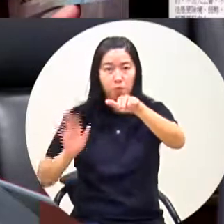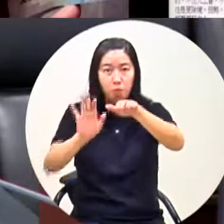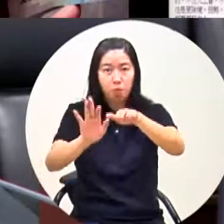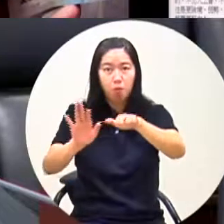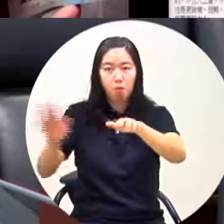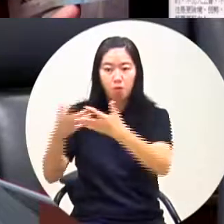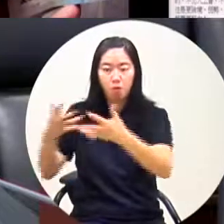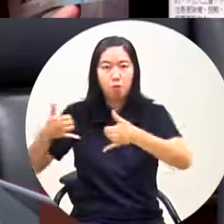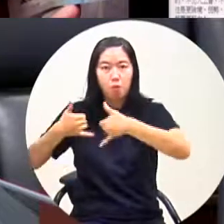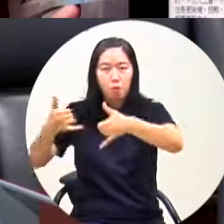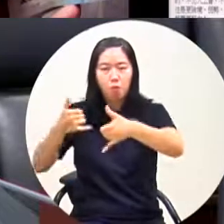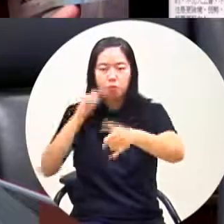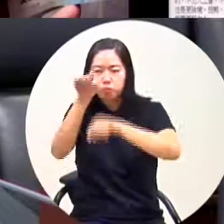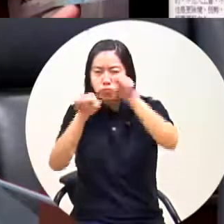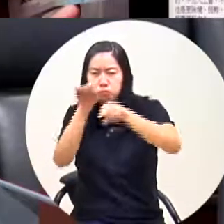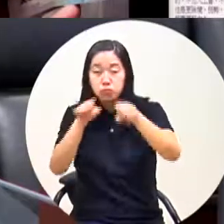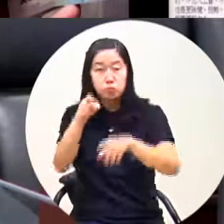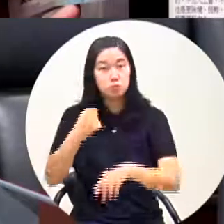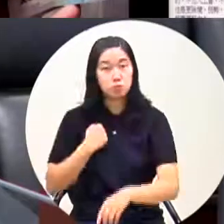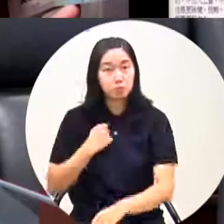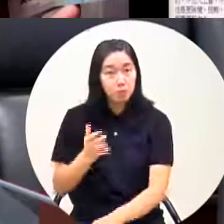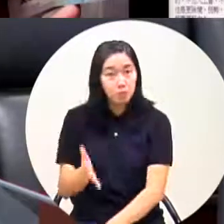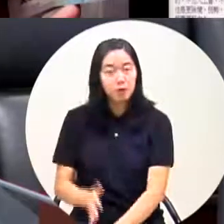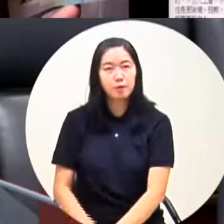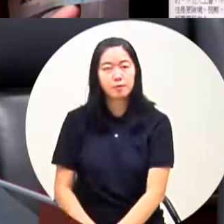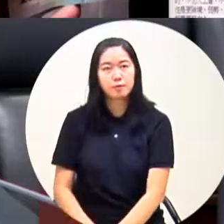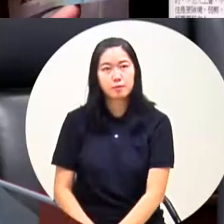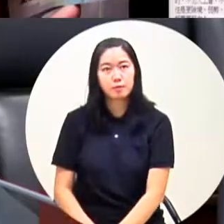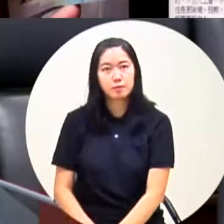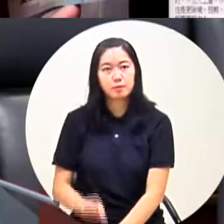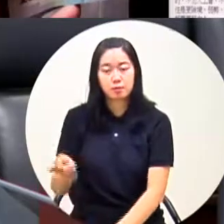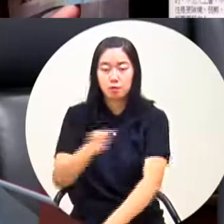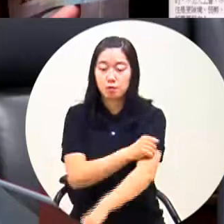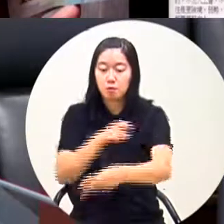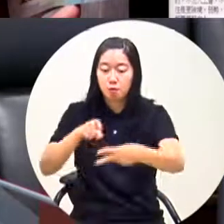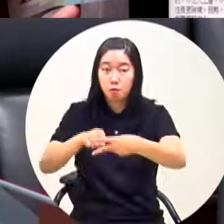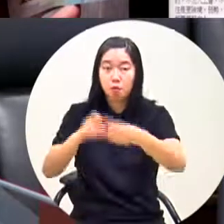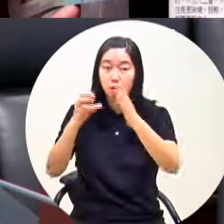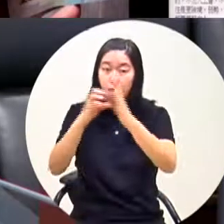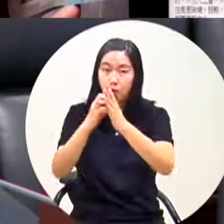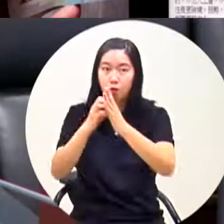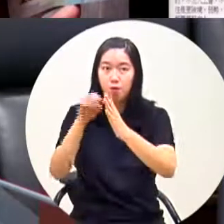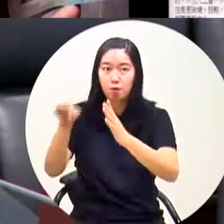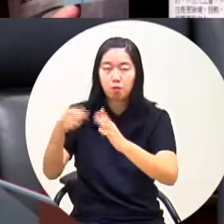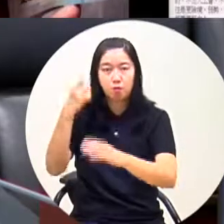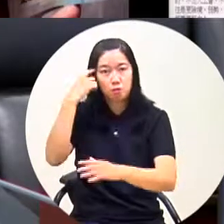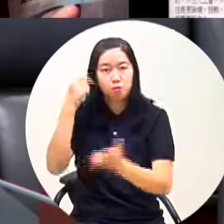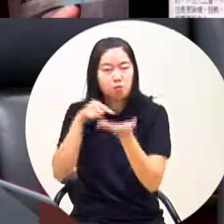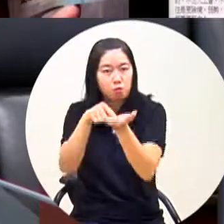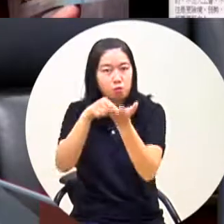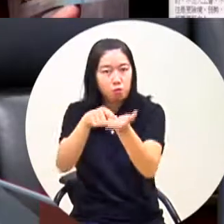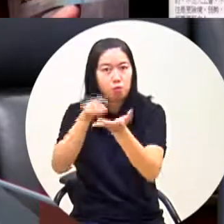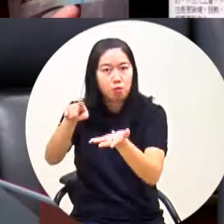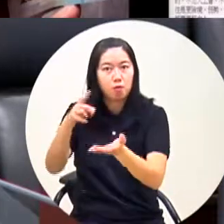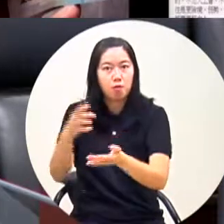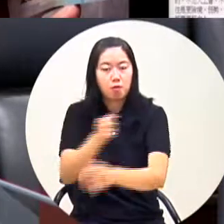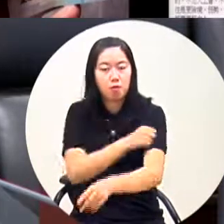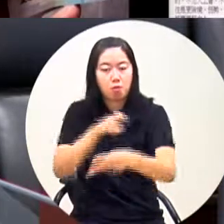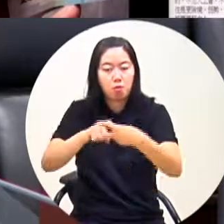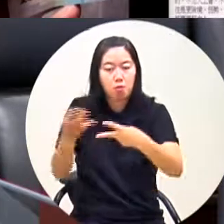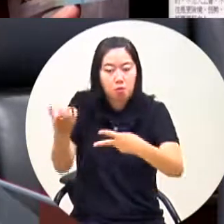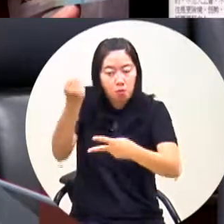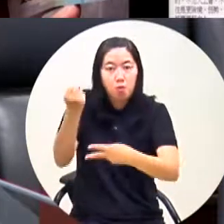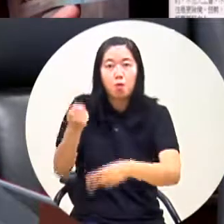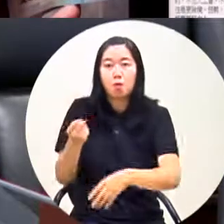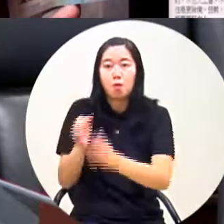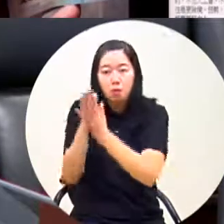围攻？你了解不？因为我们劳工局应该是争取劳工的权益，还有，